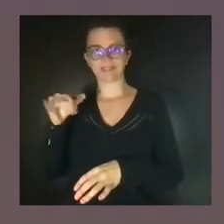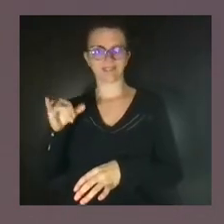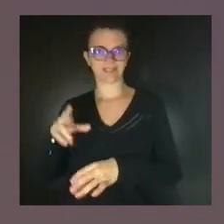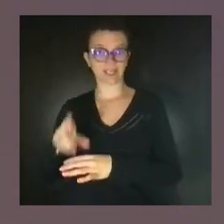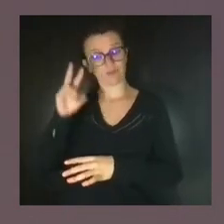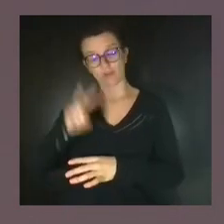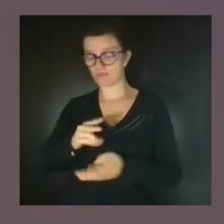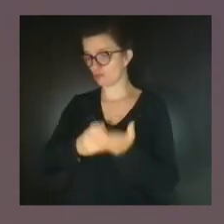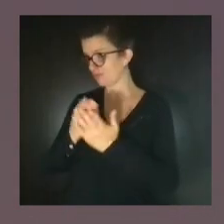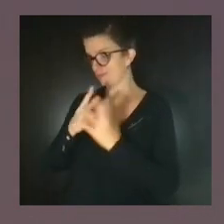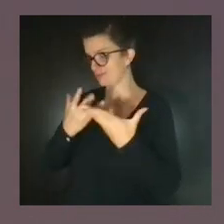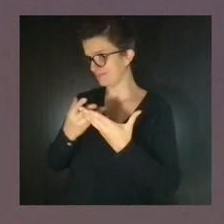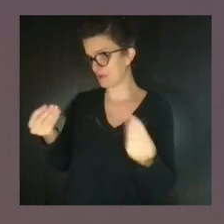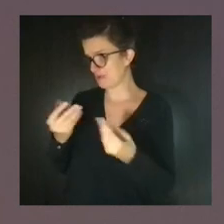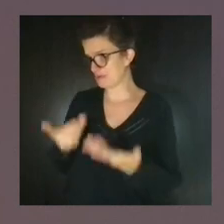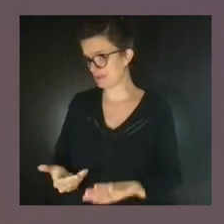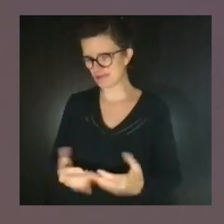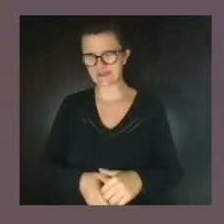que